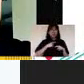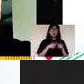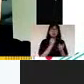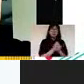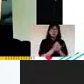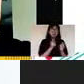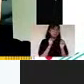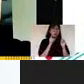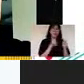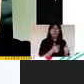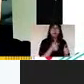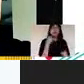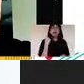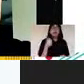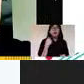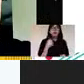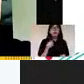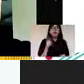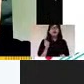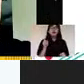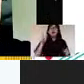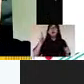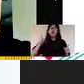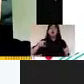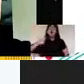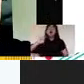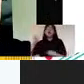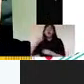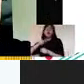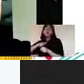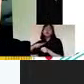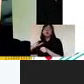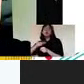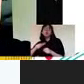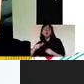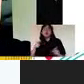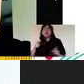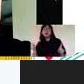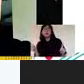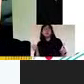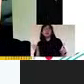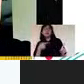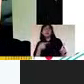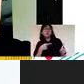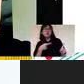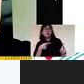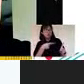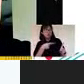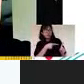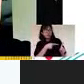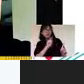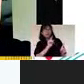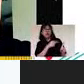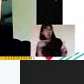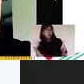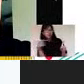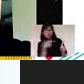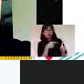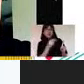disunat daftarnya oleh Pak Lurah. Karena Pak Lurah mungkin memasukkan kerabatnya, memasukkan kenalannya, dan lain